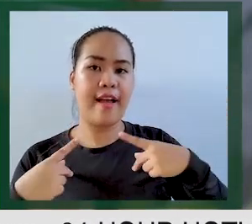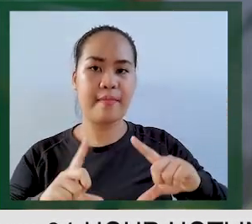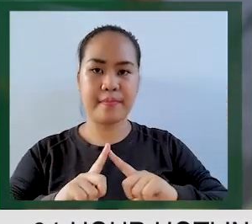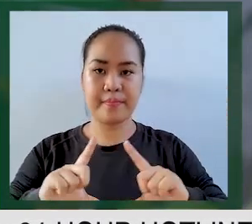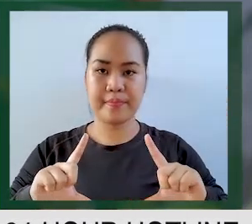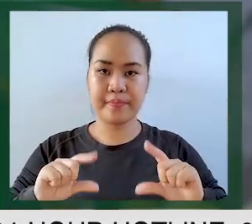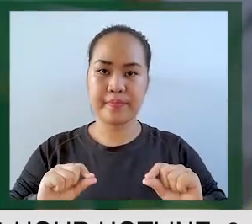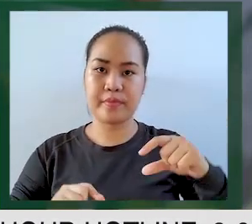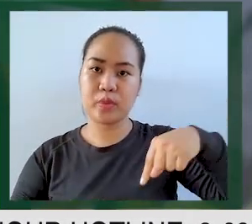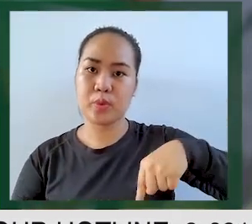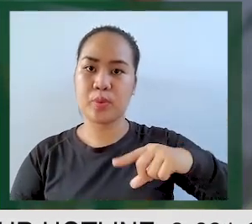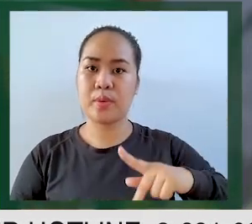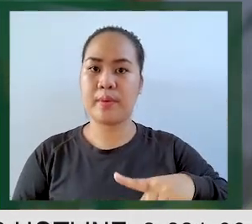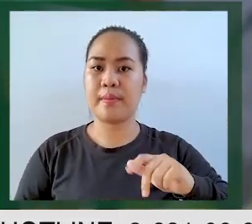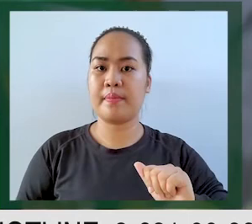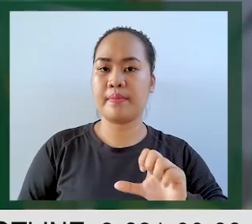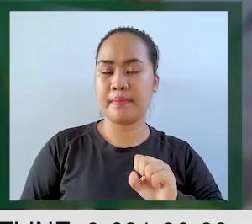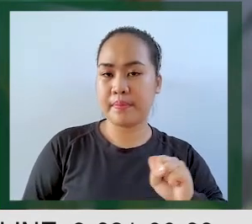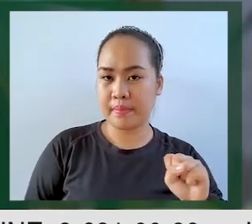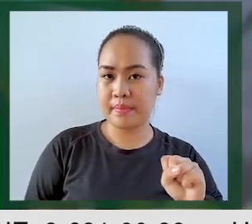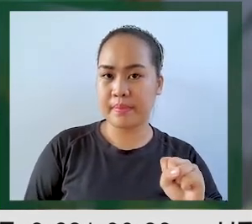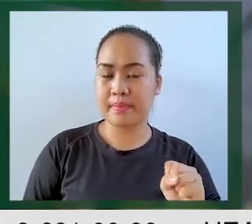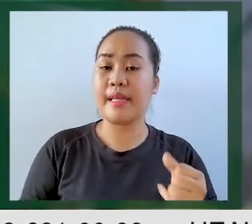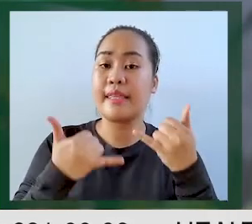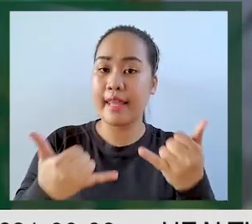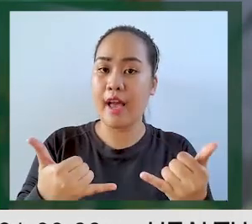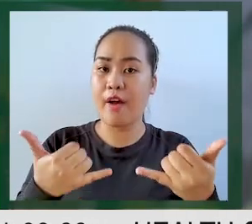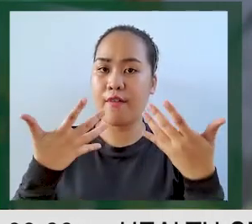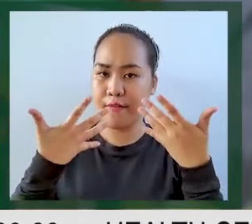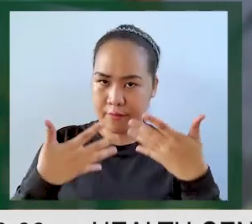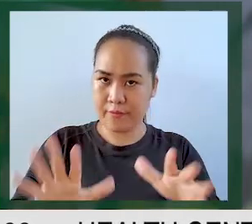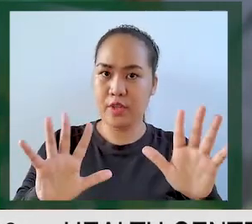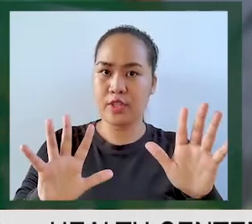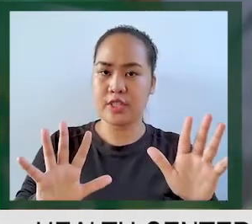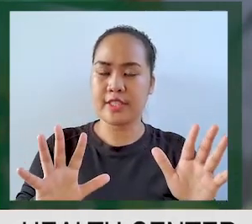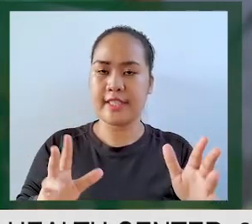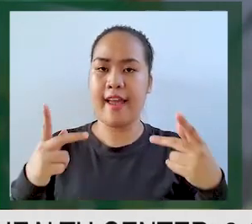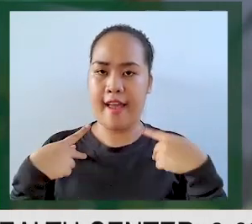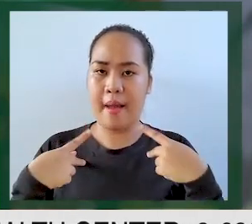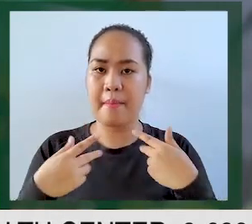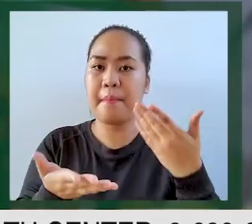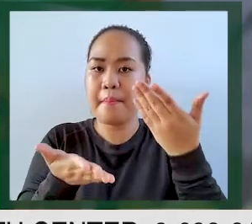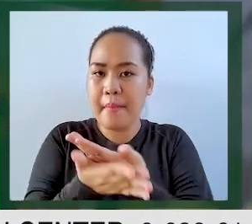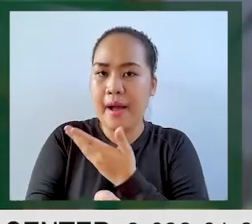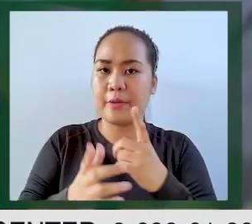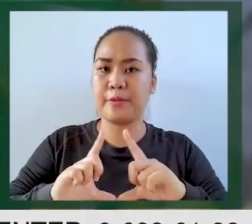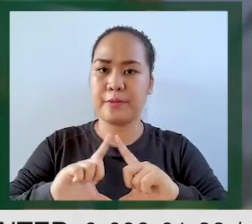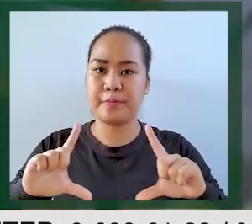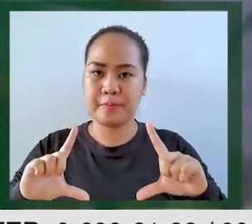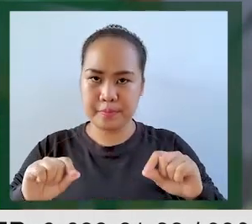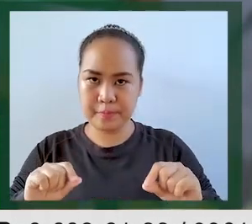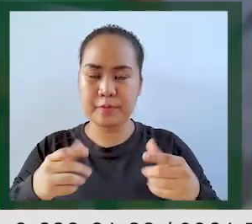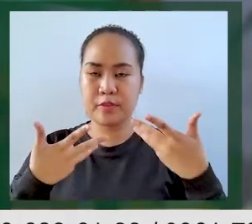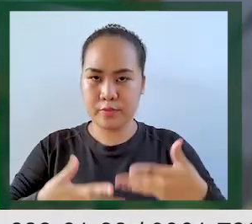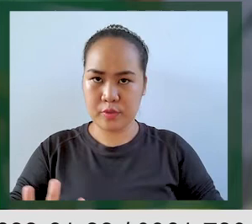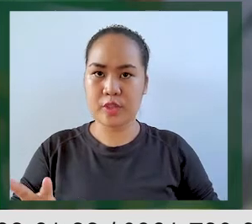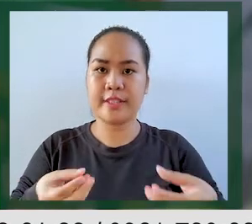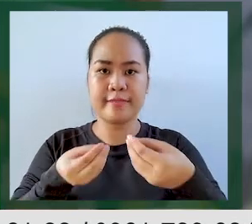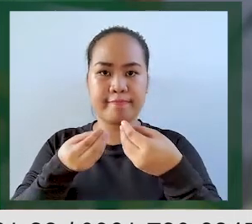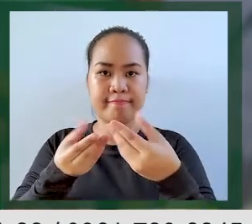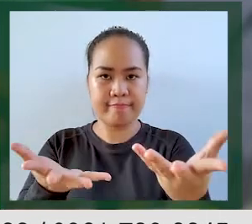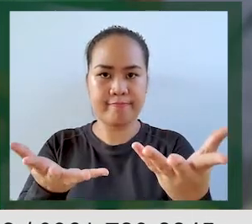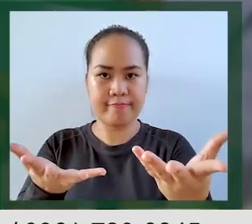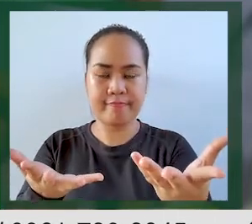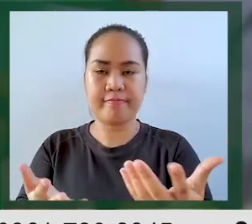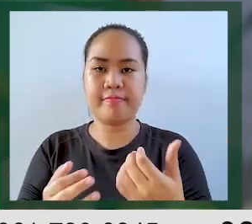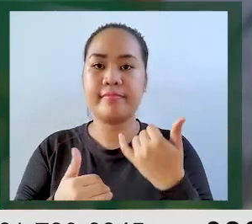no? Actually, nag-release na nga pala kami ng sarili naming quarantine pass, lalong-lalo na dun sa mga bagong lipat dito sa